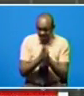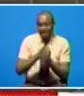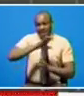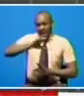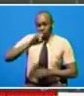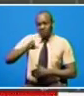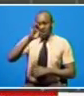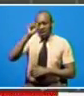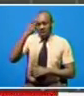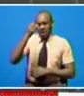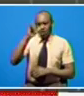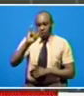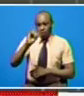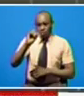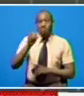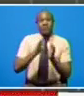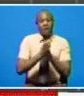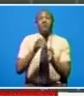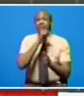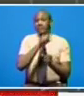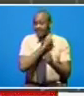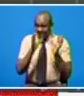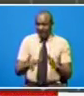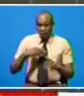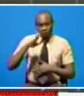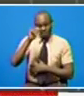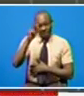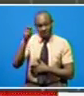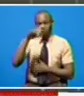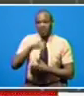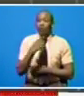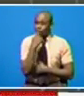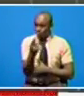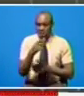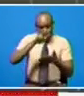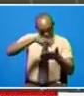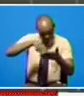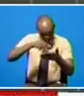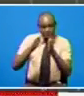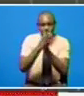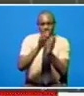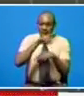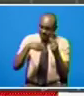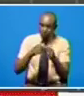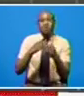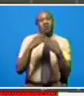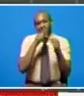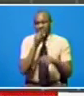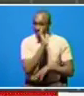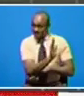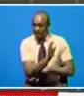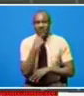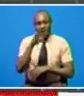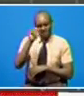ya Elgeyo Marakwet. Seneta wa Baringo Gideon Moi alisoma rambirambi za rais mstaafu Daniel Arap Moi aliyemtaja marehemu Biwott kuwa